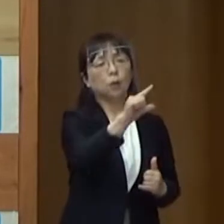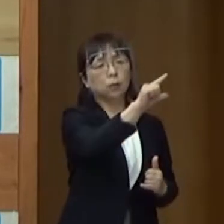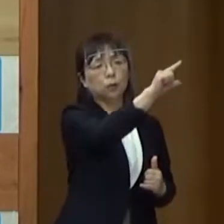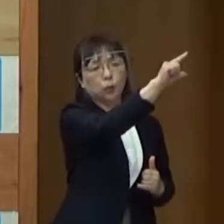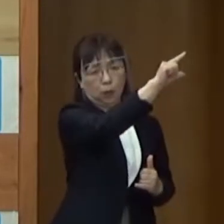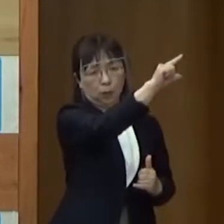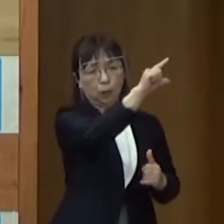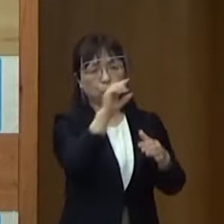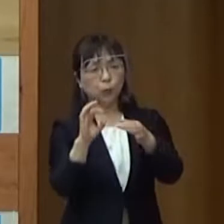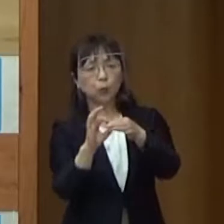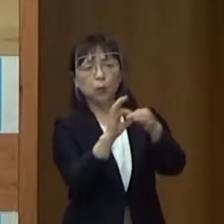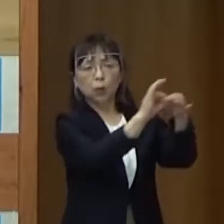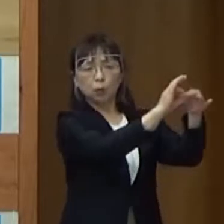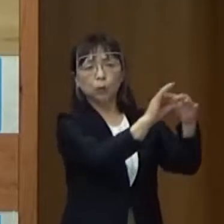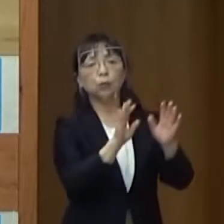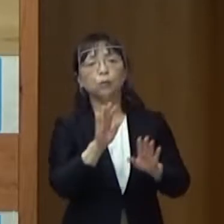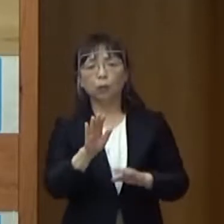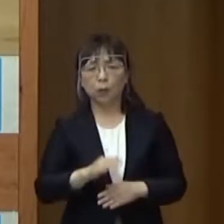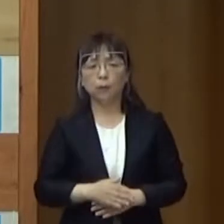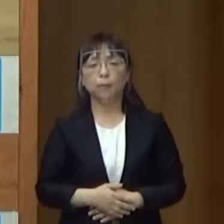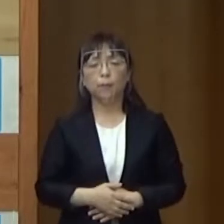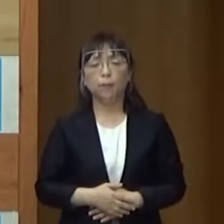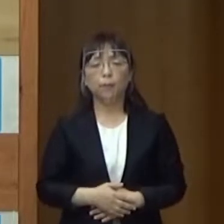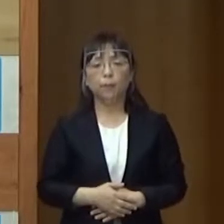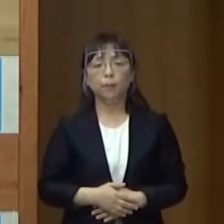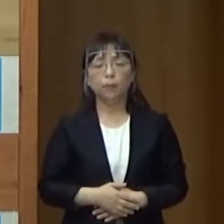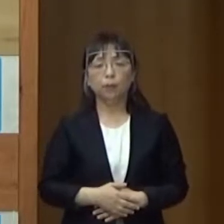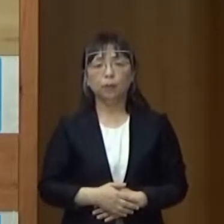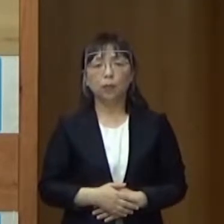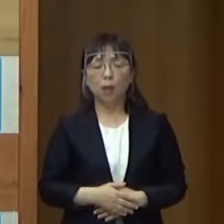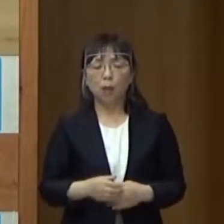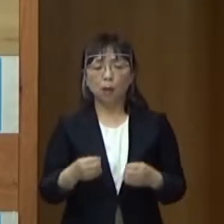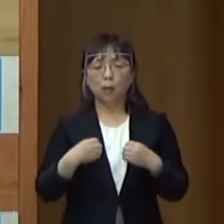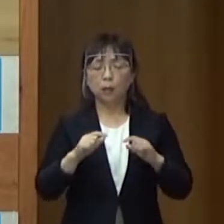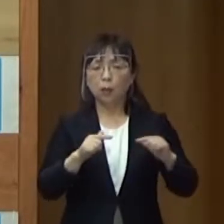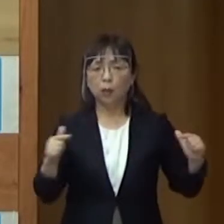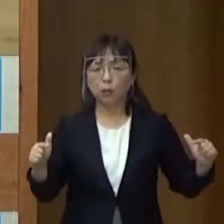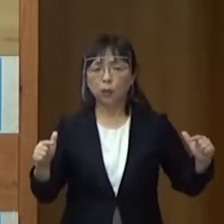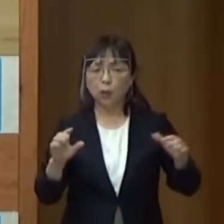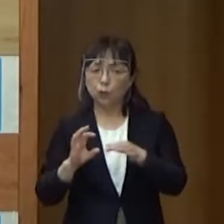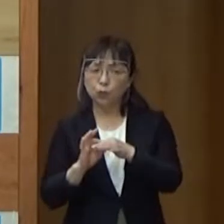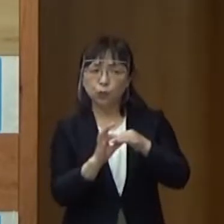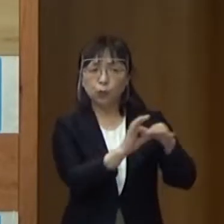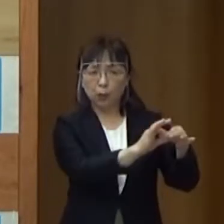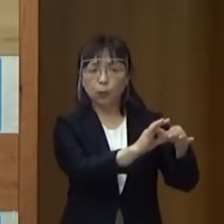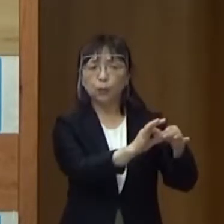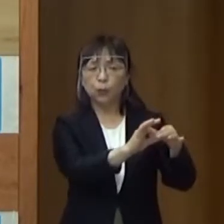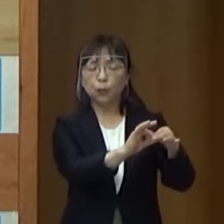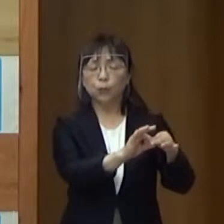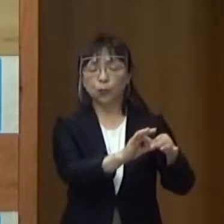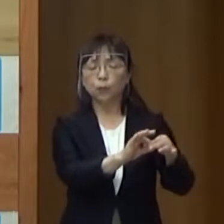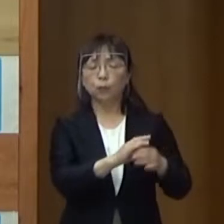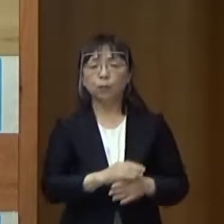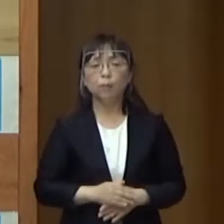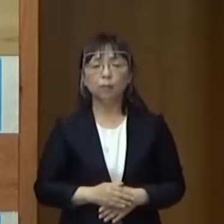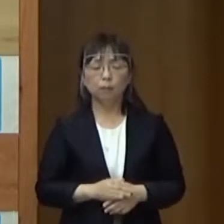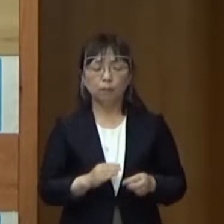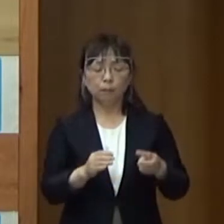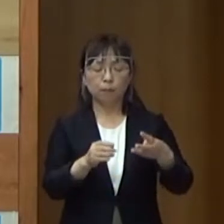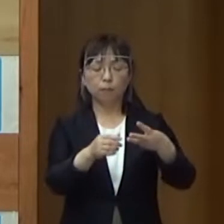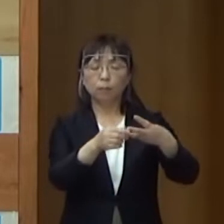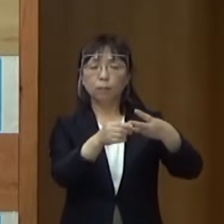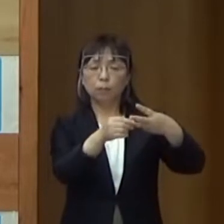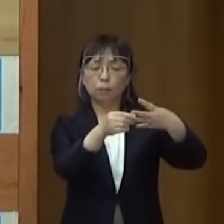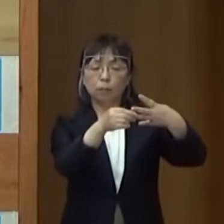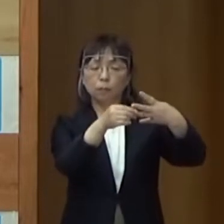続けているという状況になっています。この感染拡大が継続しているという点、3つ目が